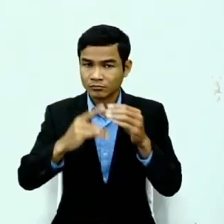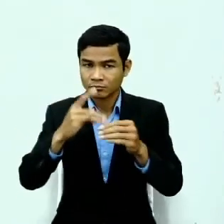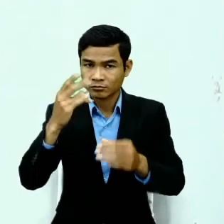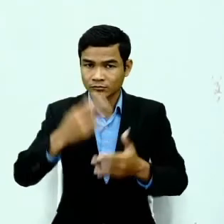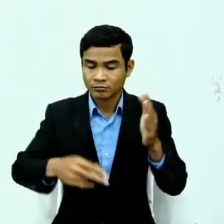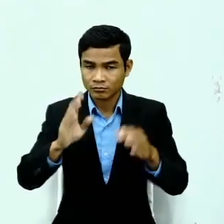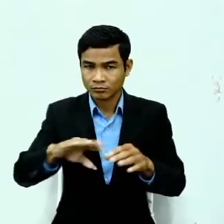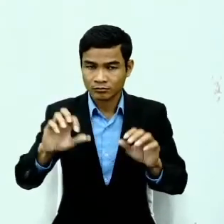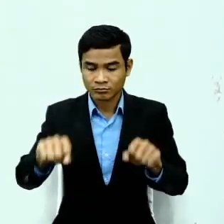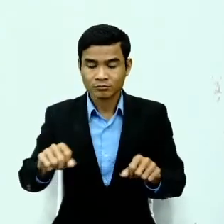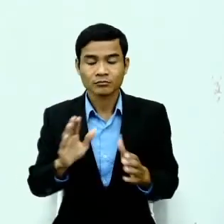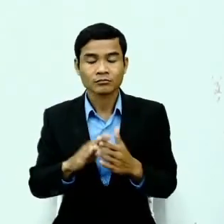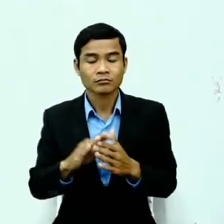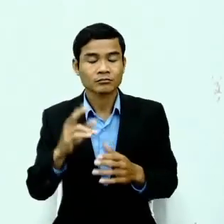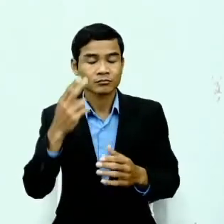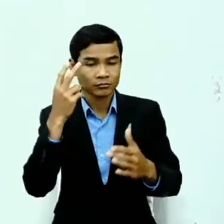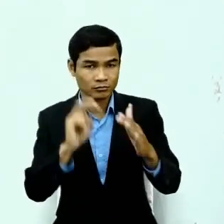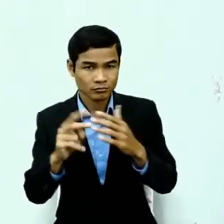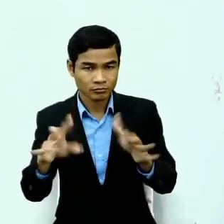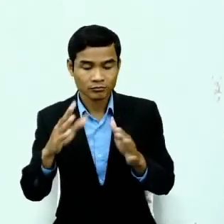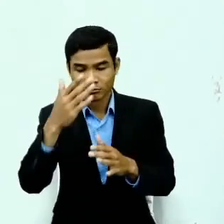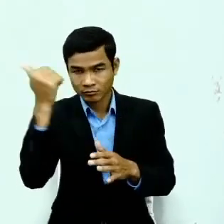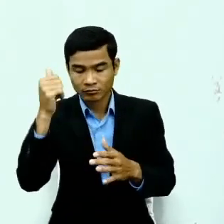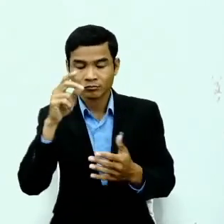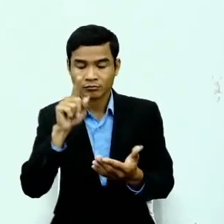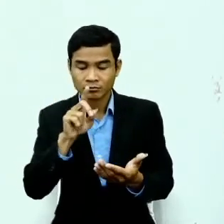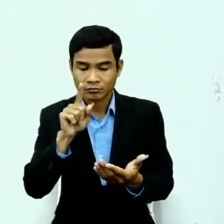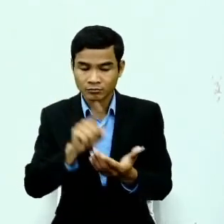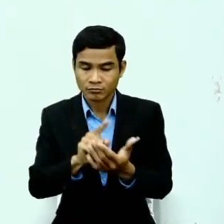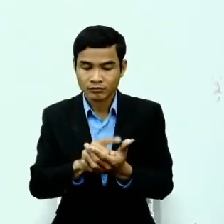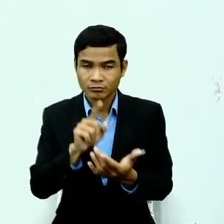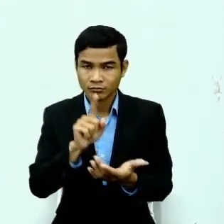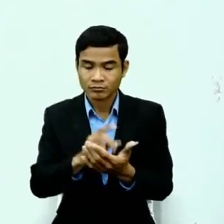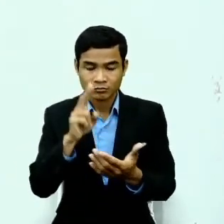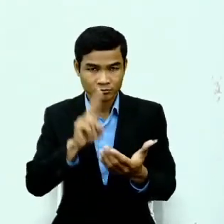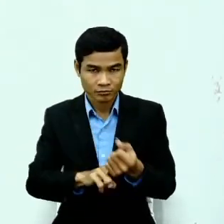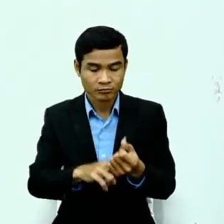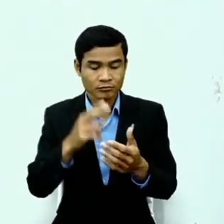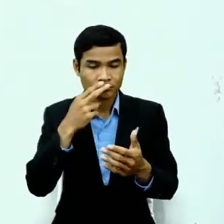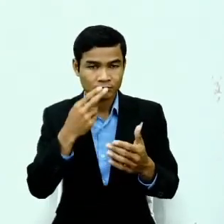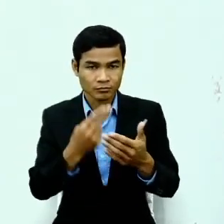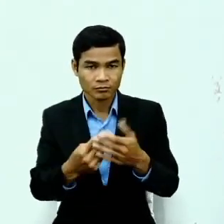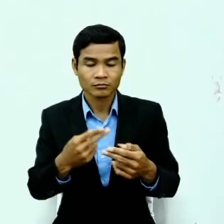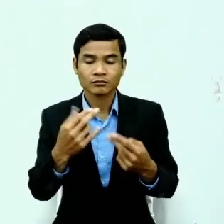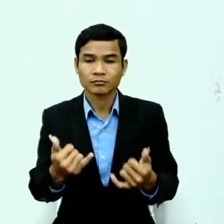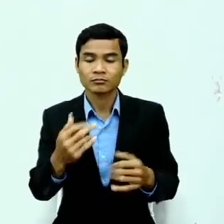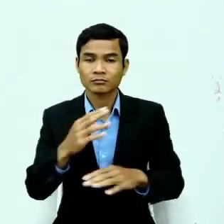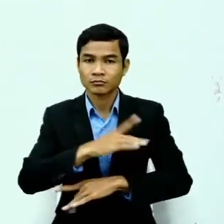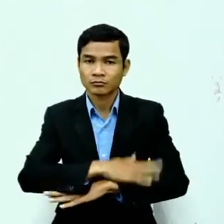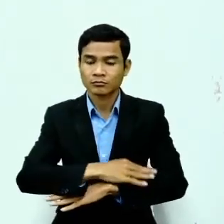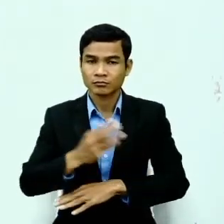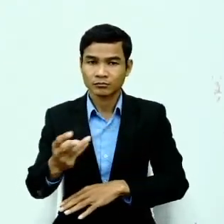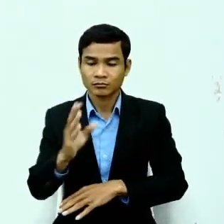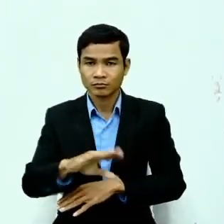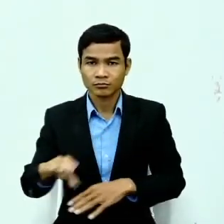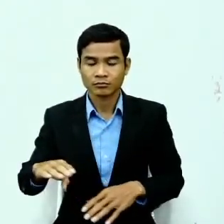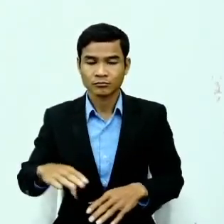chà con dân con tu tiên hai con complete chầm lại là con bàn tốt tu tiên ấy lời ní nè cứ nông con xùm rạ bàn tách